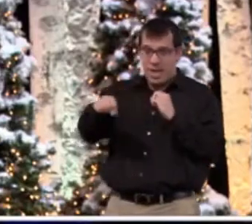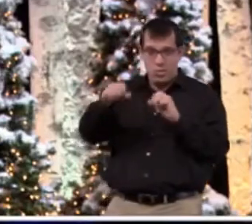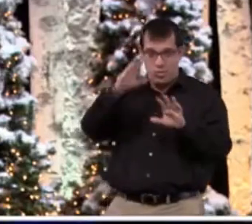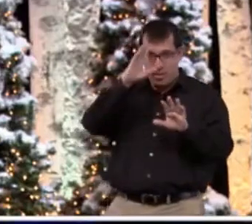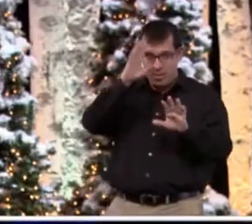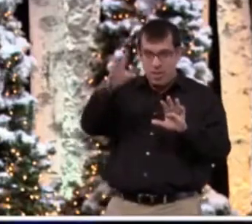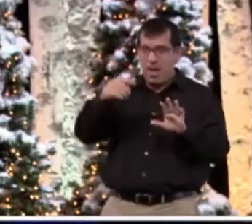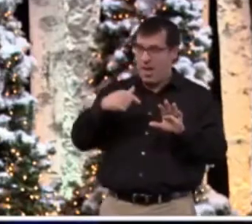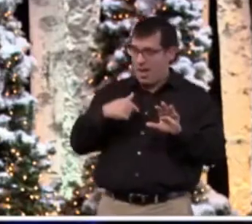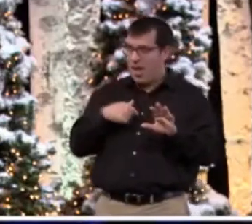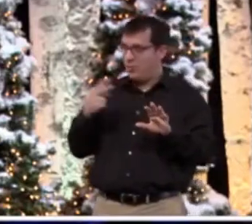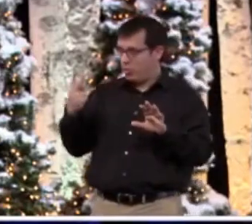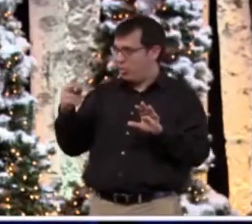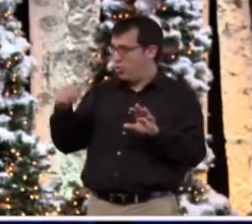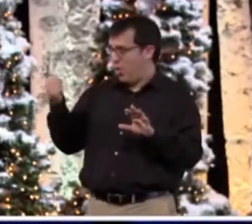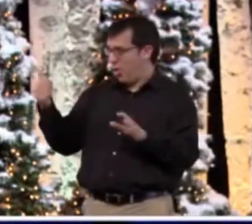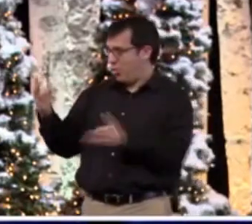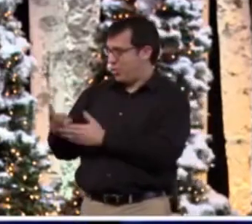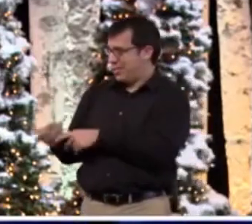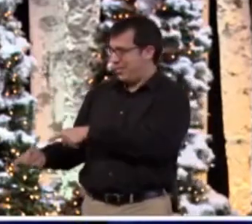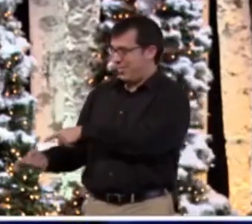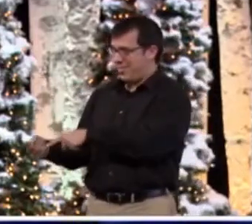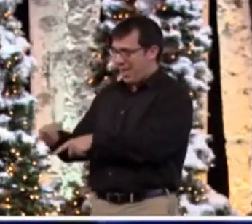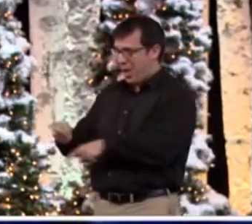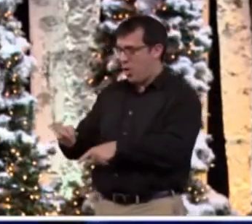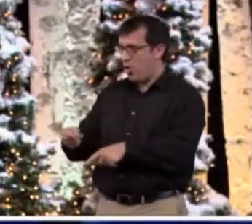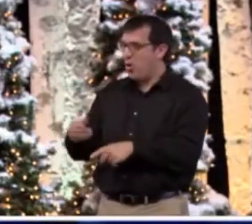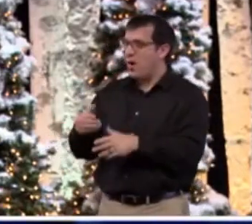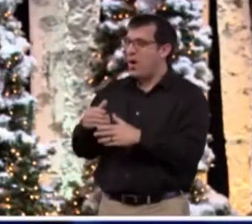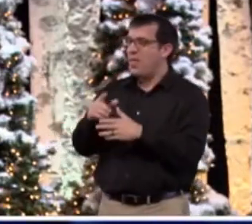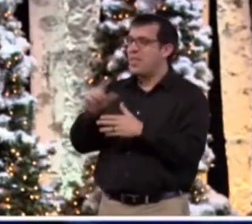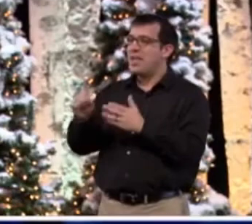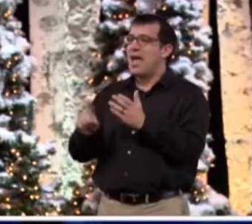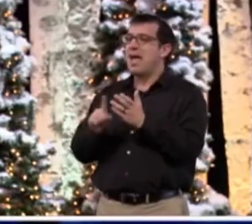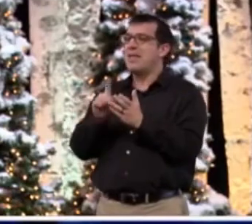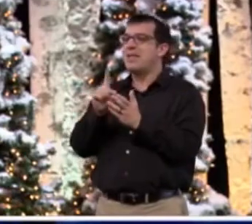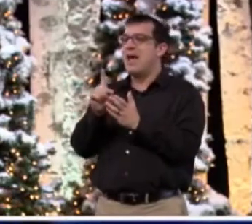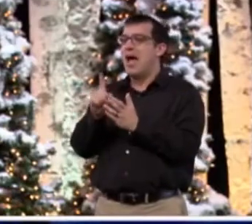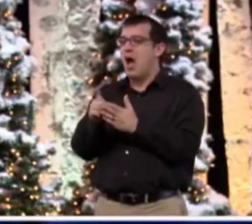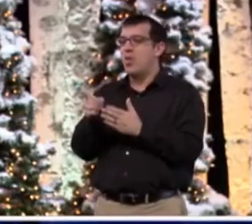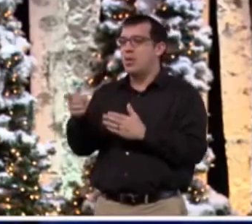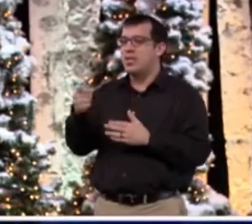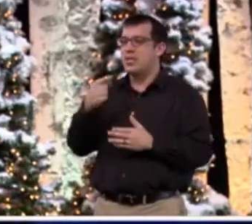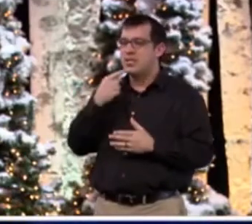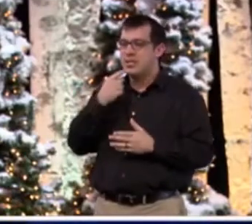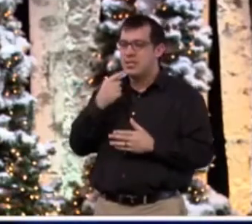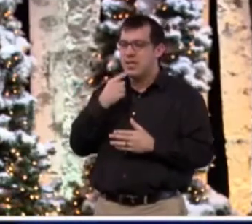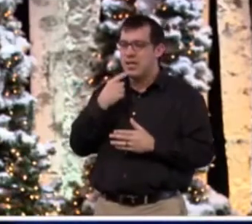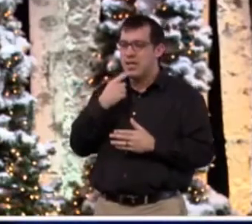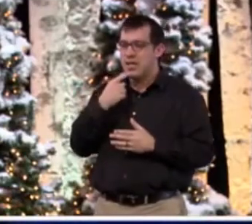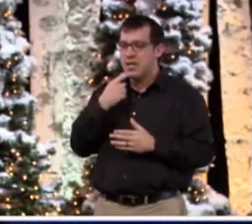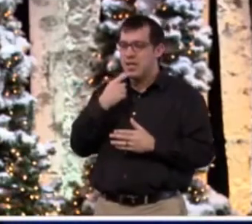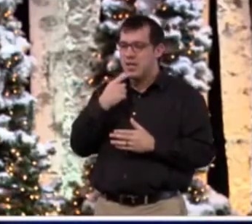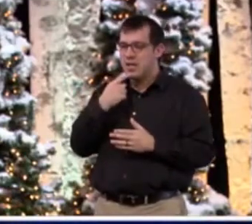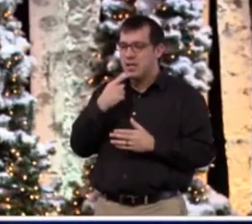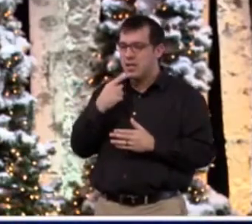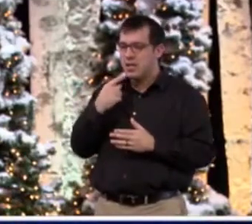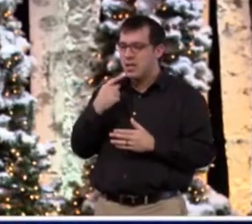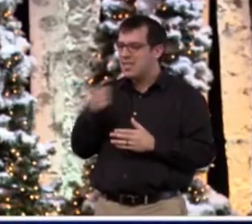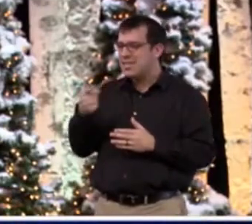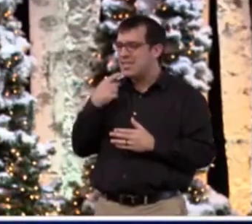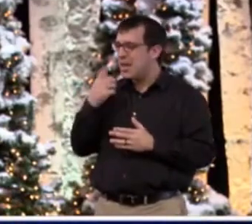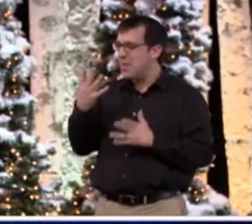दुईजना साथीहरू पनि थिए जसले मेरो बुवाले त्यो एक घन्टासम्म भनेका कुराहरू सुनेका थिए। उहाँले सयौं पटक यो भन्नुभएको